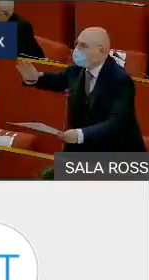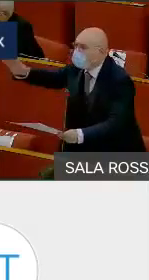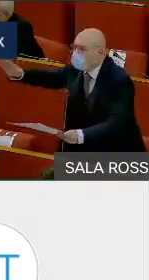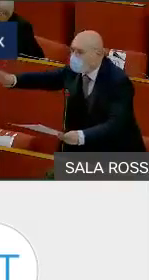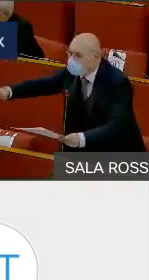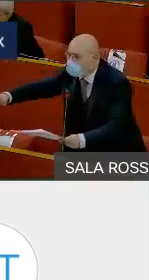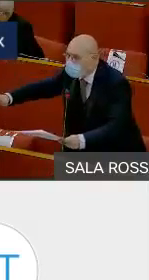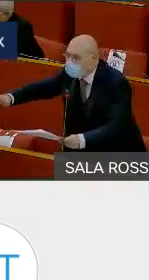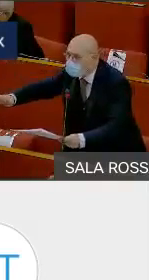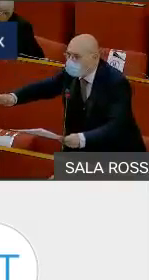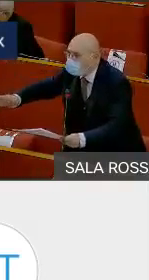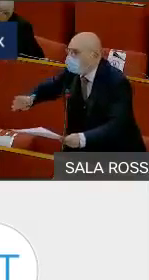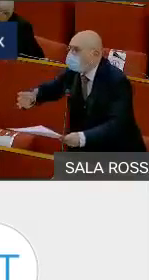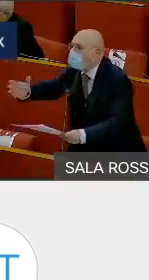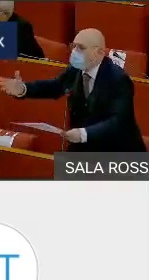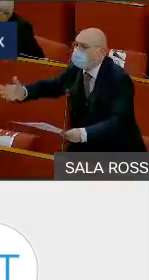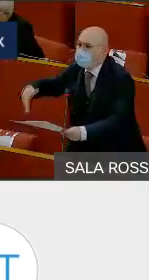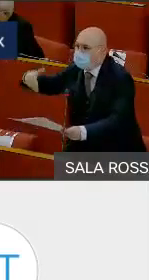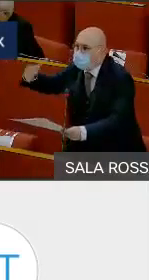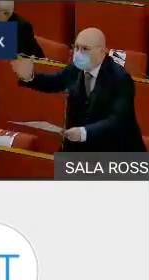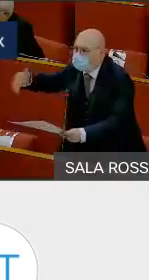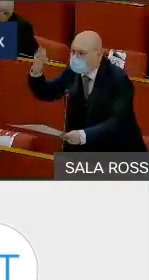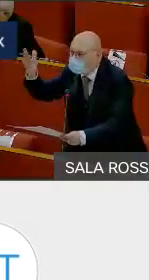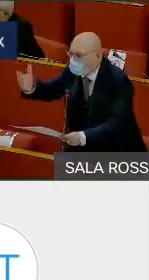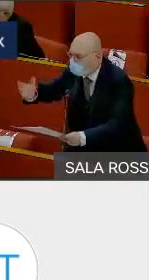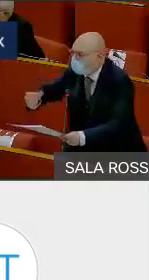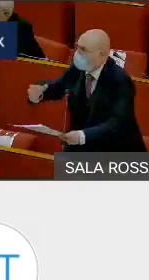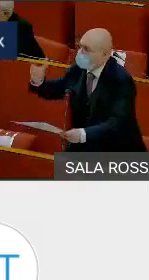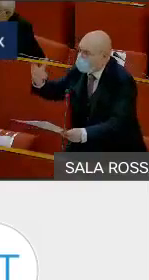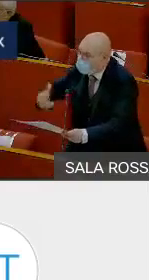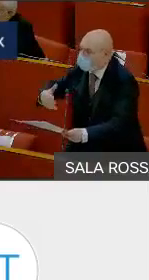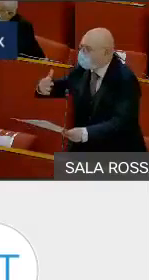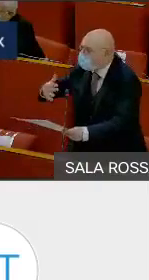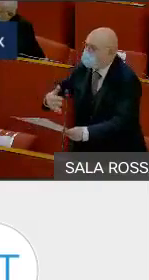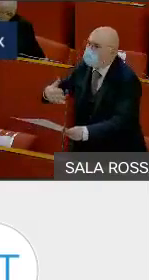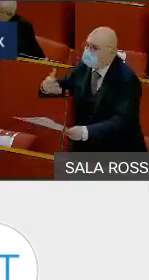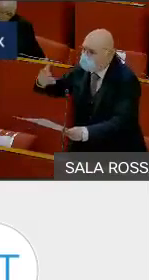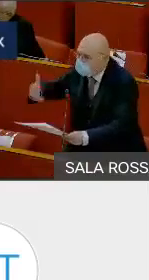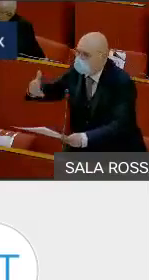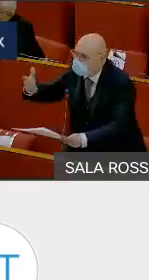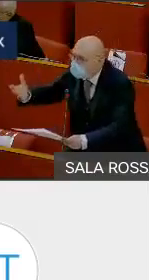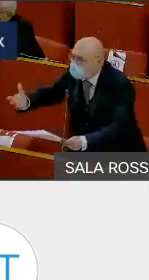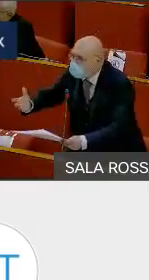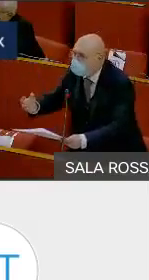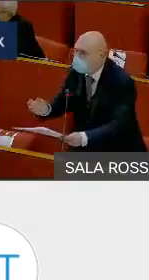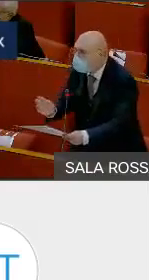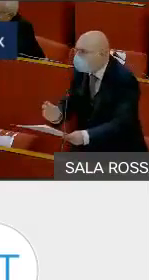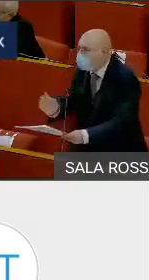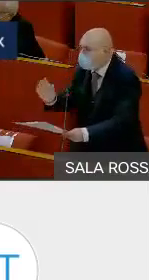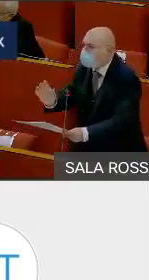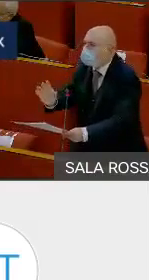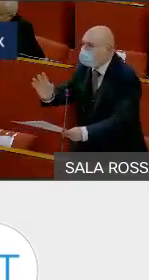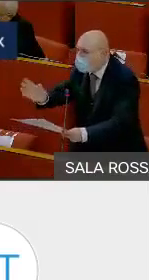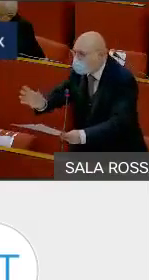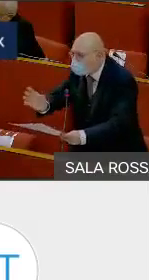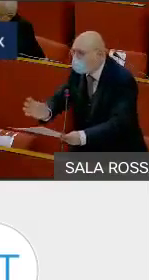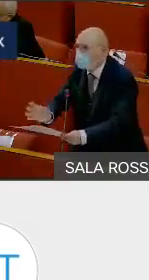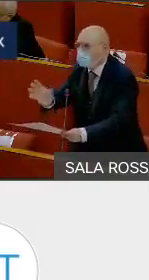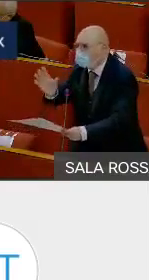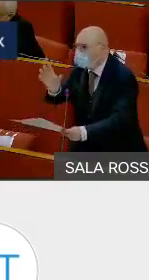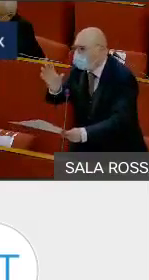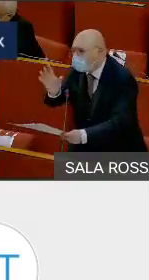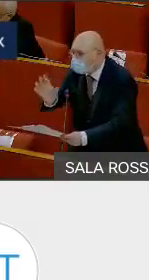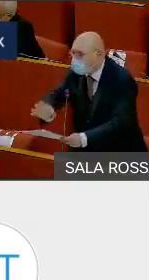sentire quello che dice un cittadino e poi vabbè l'hai detta ciao anche un confronto con questi per arrivare a pesare